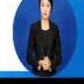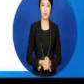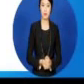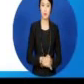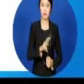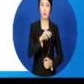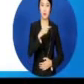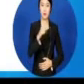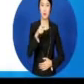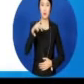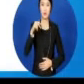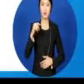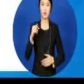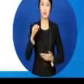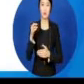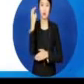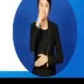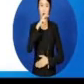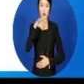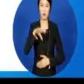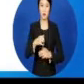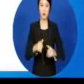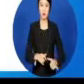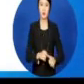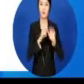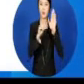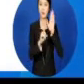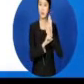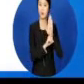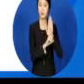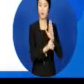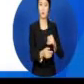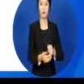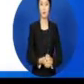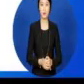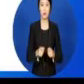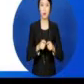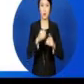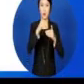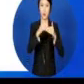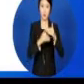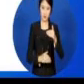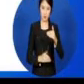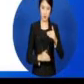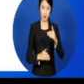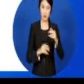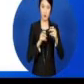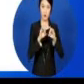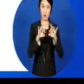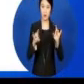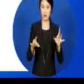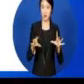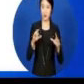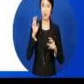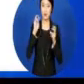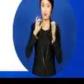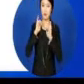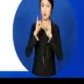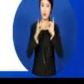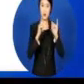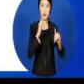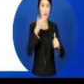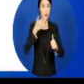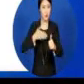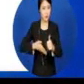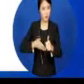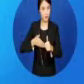주식회사 MG자산관리에서 조경 식재원을 모집합니다. 이상 자세한 사항은 각 기업 문의 전화를 이용하시길